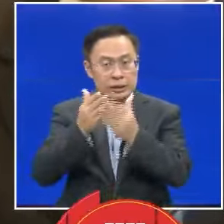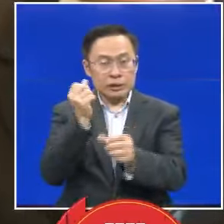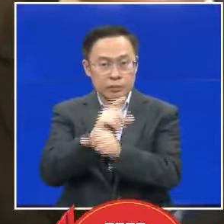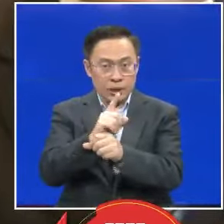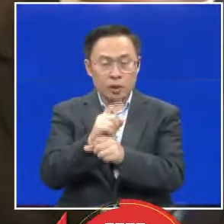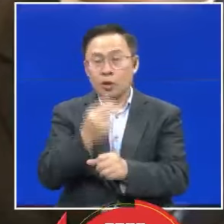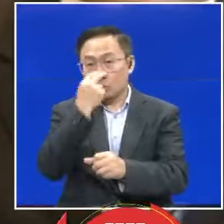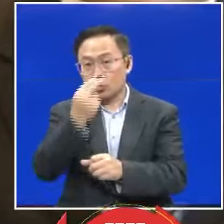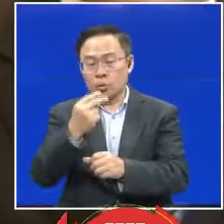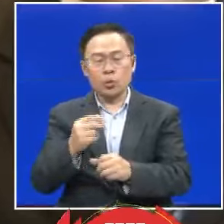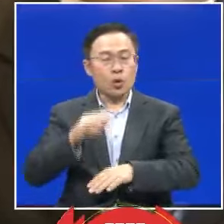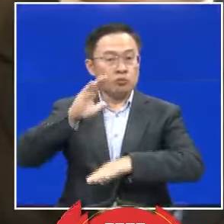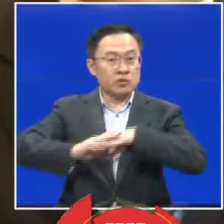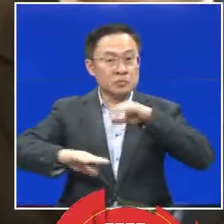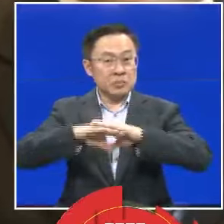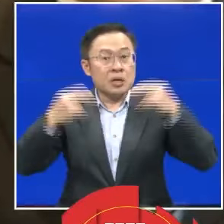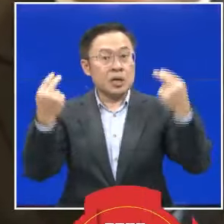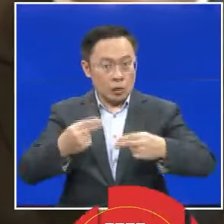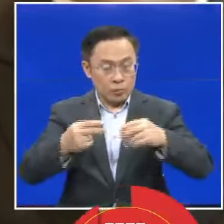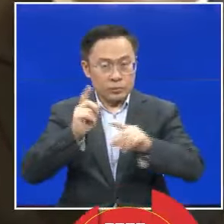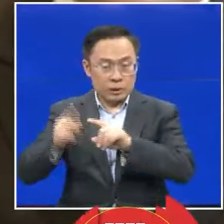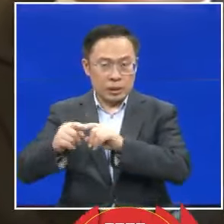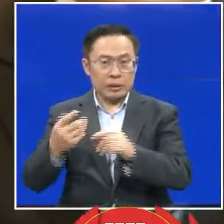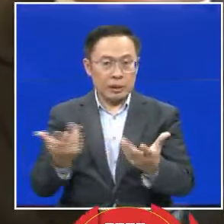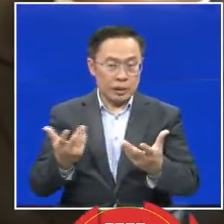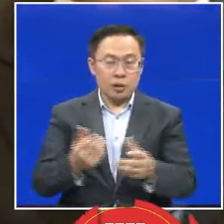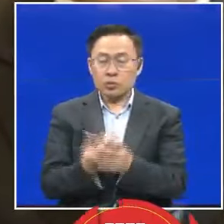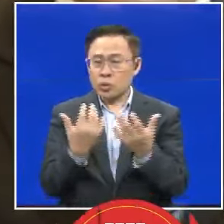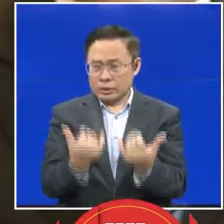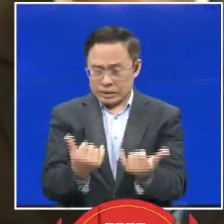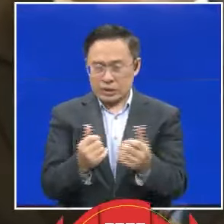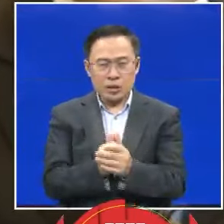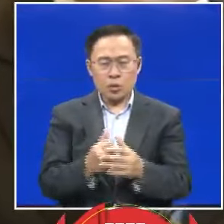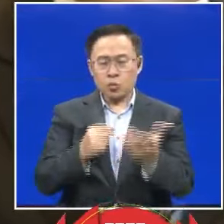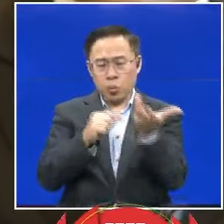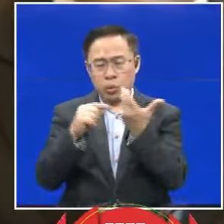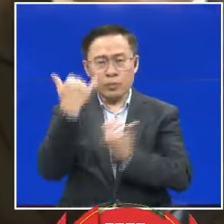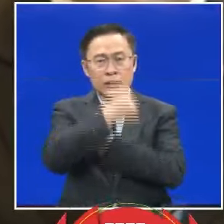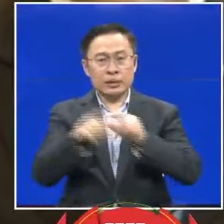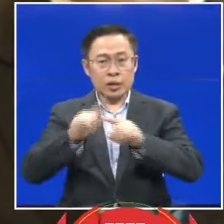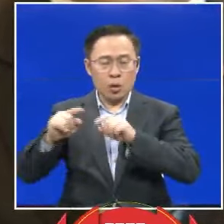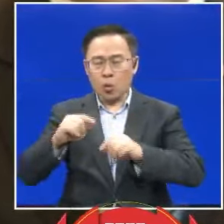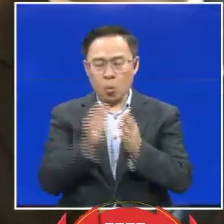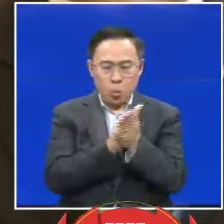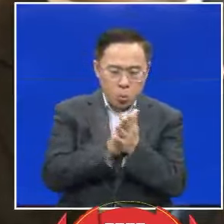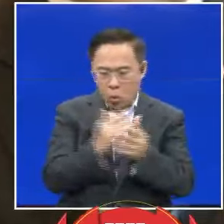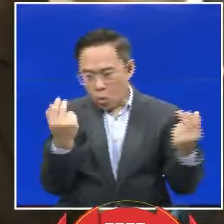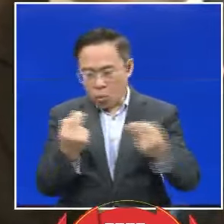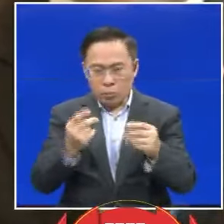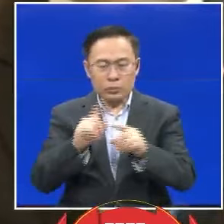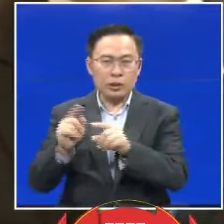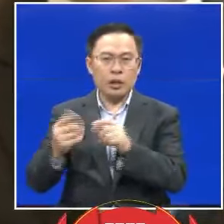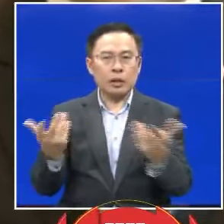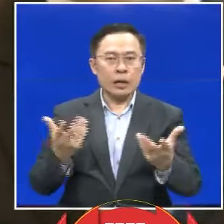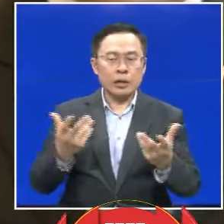ามารถในการรบสถานการณ์ปัจจุบันเนี่ยยอมรับนะมันมีความท้าทายเกิดขึ้นแต่เราจะสร้างขีดความสามารถในการรบยังไง